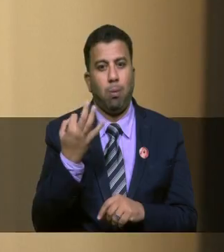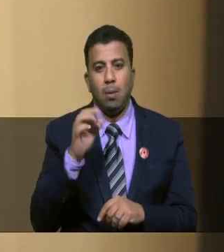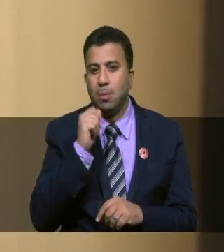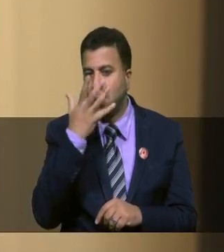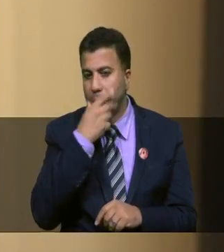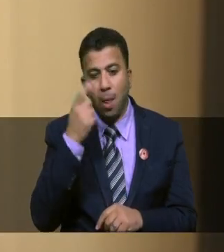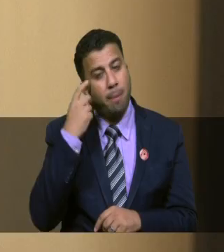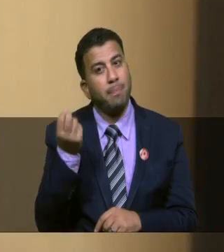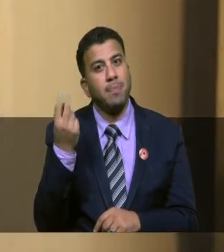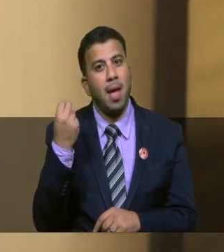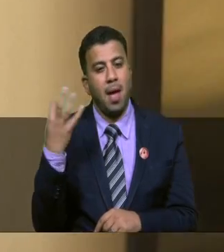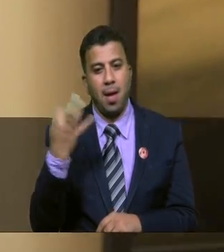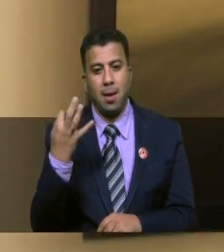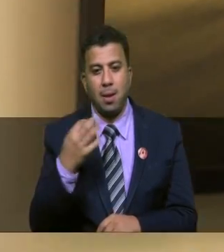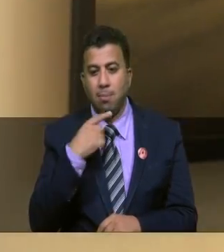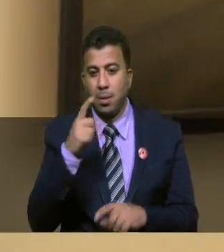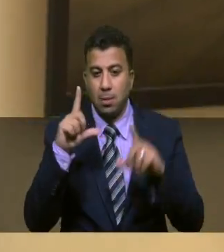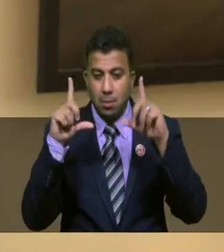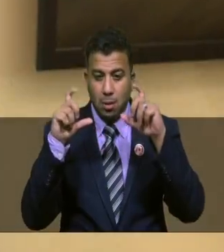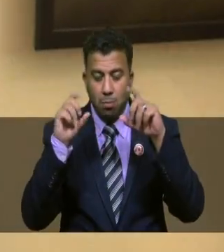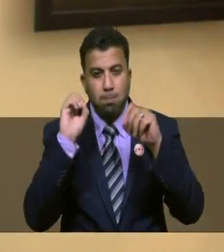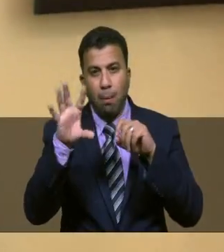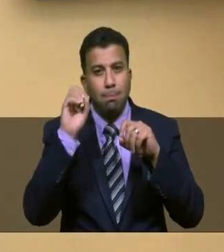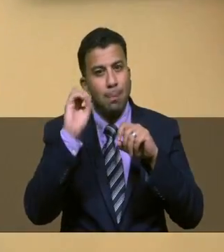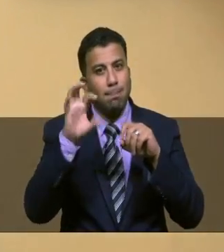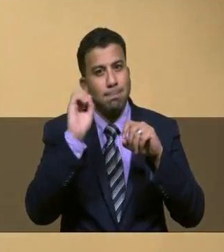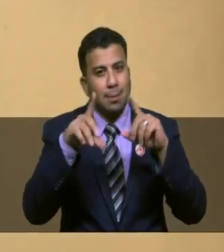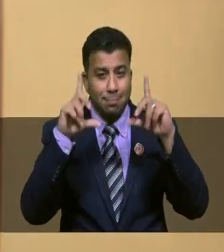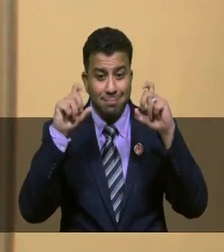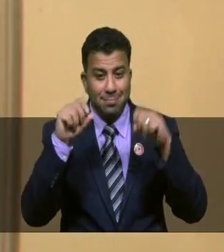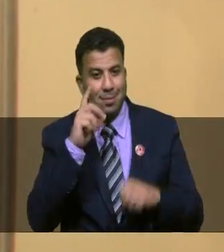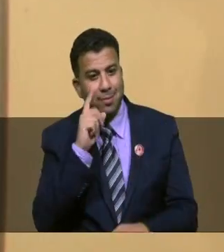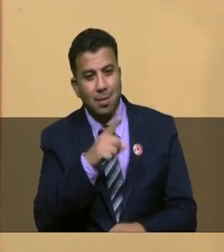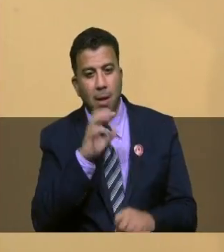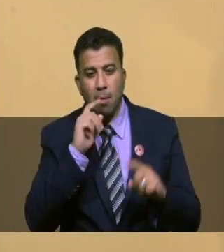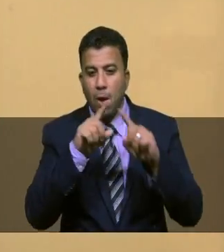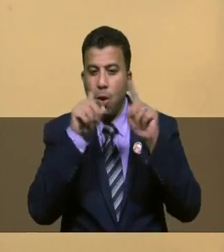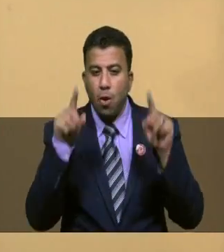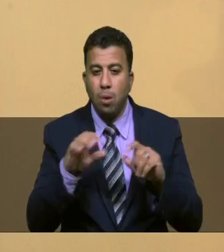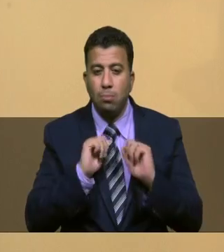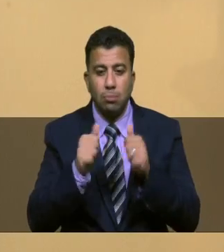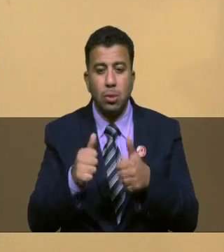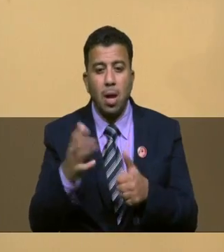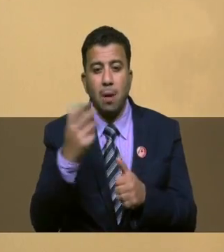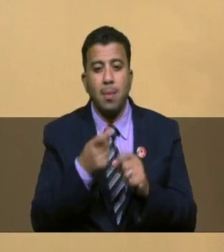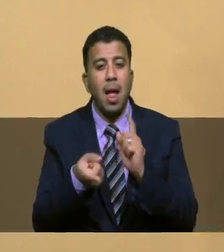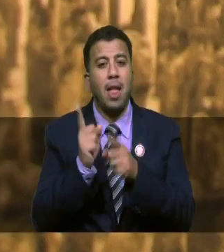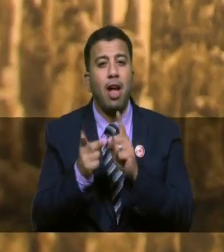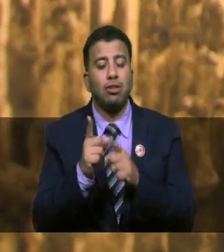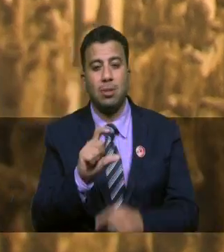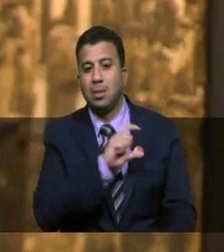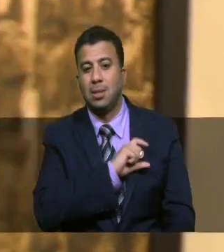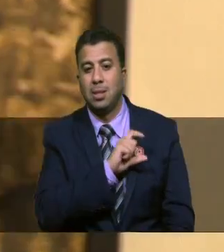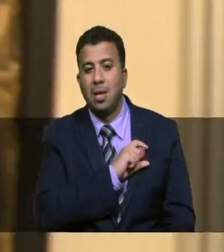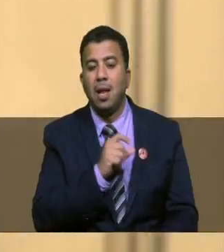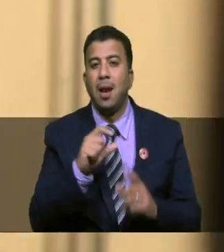بشكل إبداعي. التصوير الضوئي نال حصة من معرض لوحة وصورة، حيث شارك 11 طالبا من